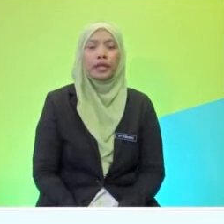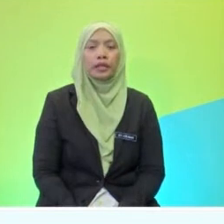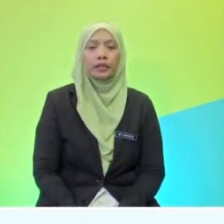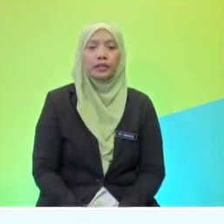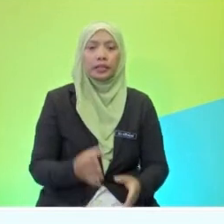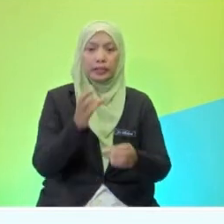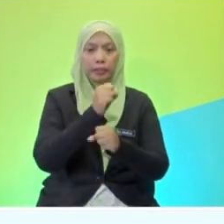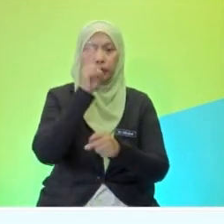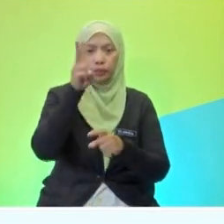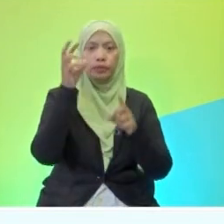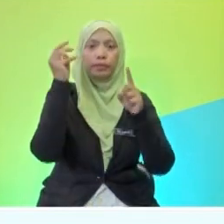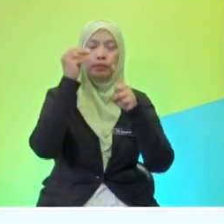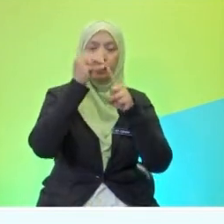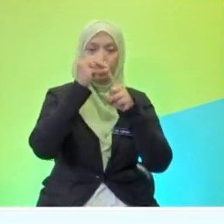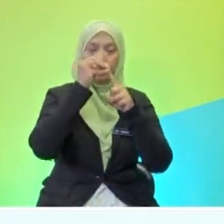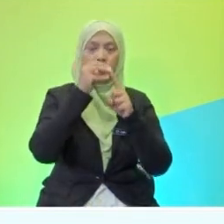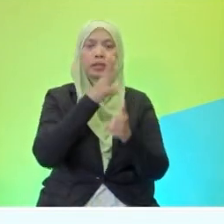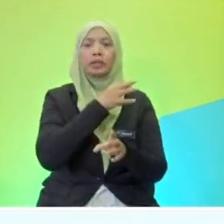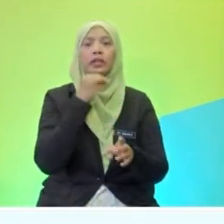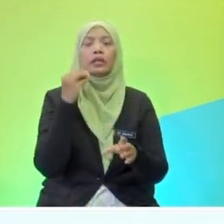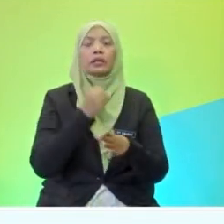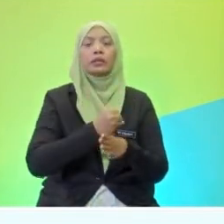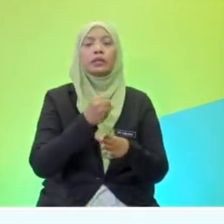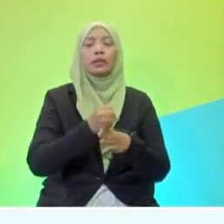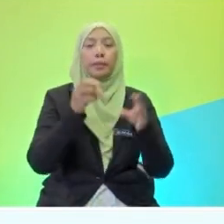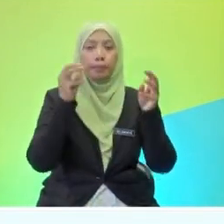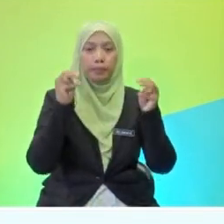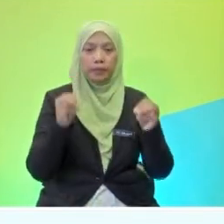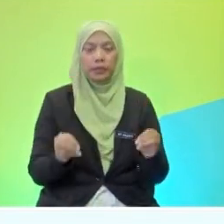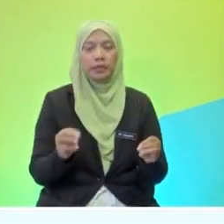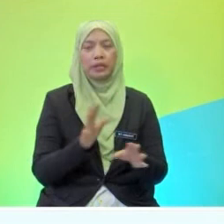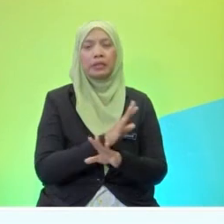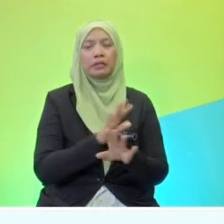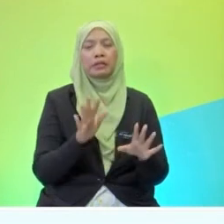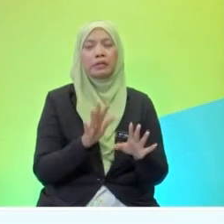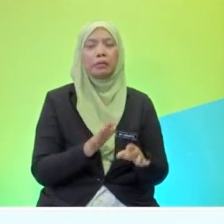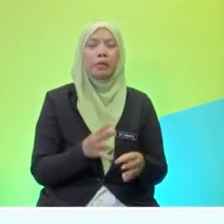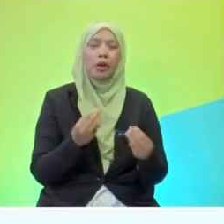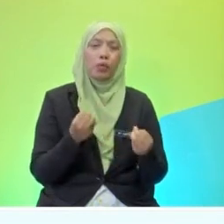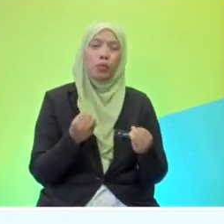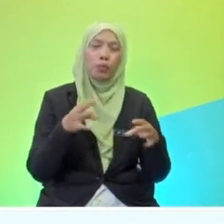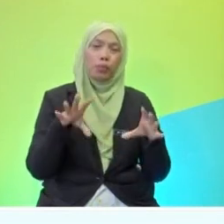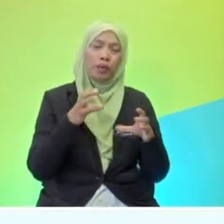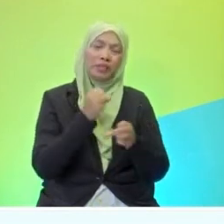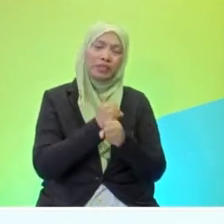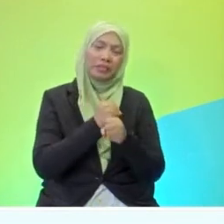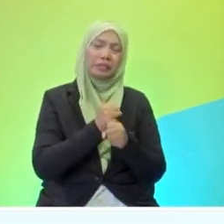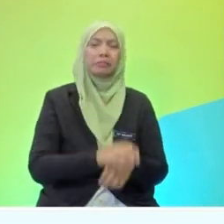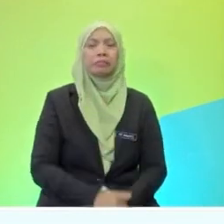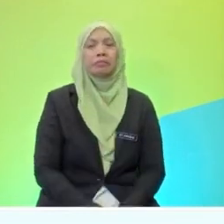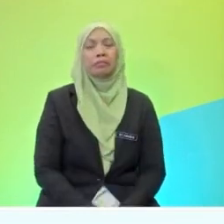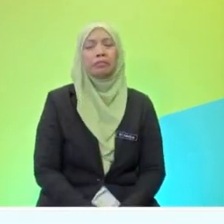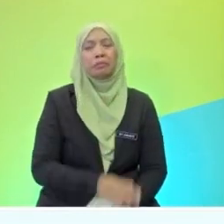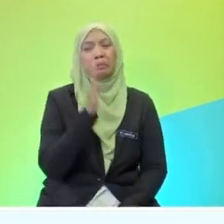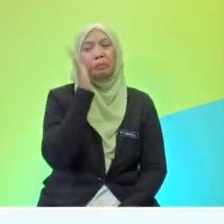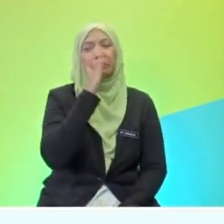dua markah dan kemudian masyarakat tidak Selasa akan menjalankan kekerutian krana sisa